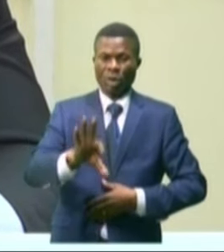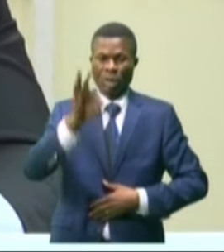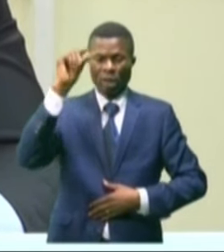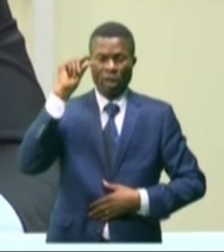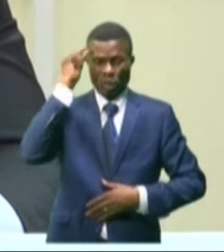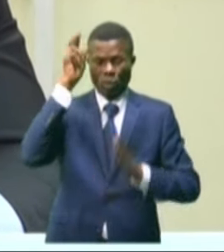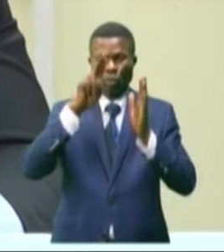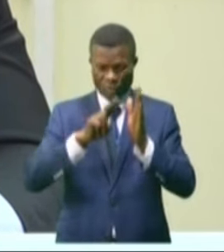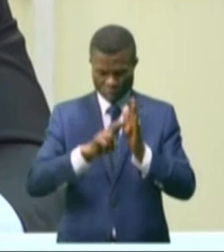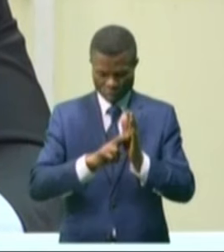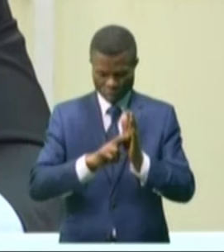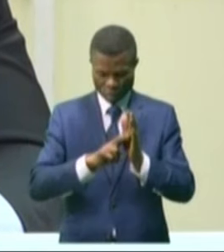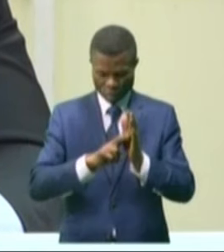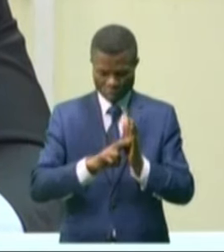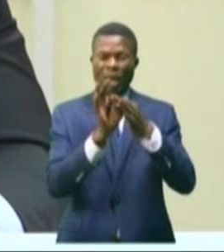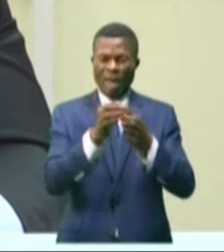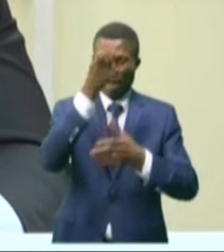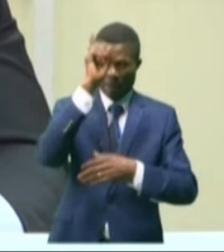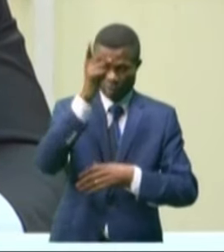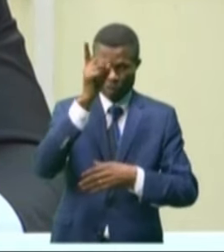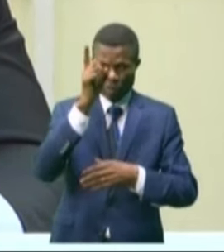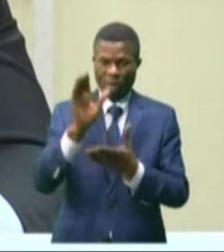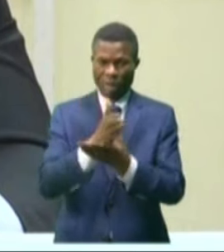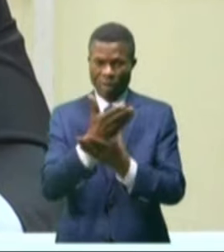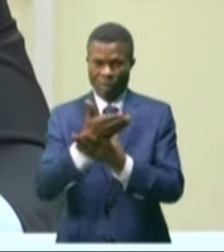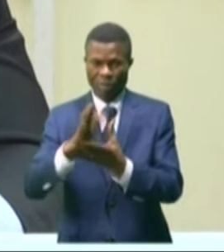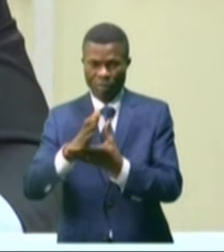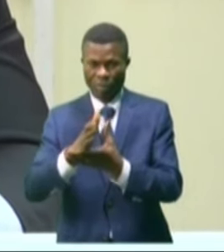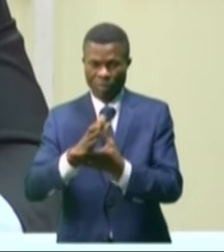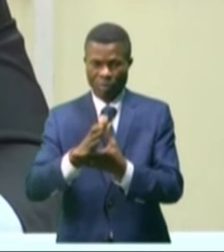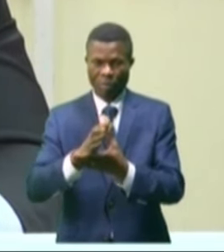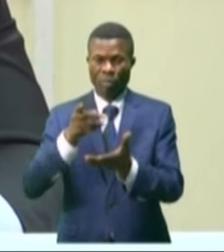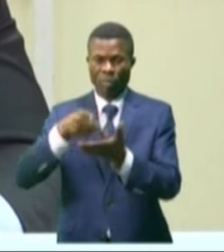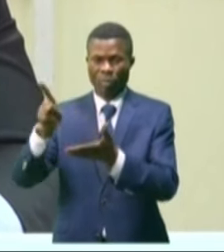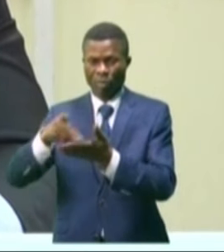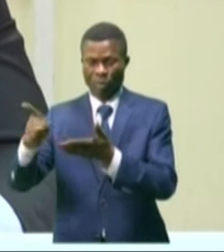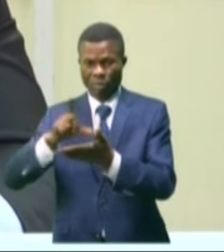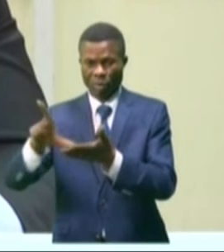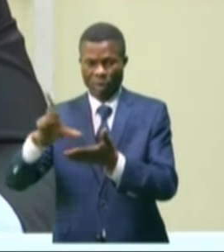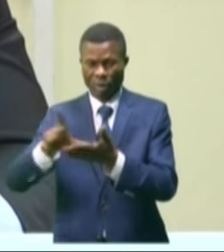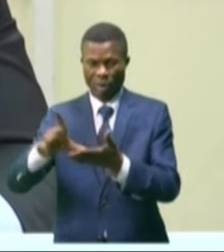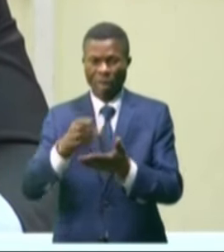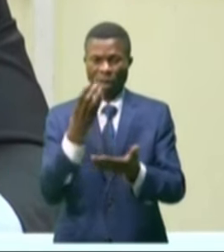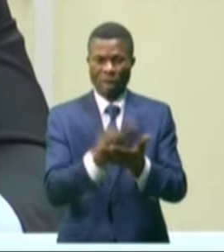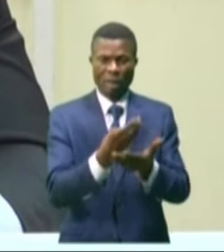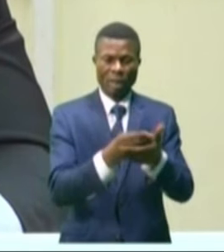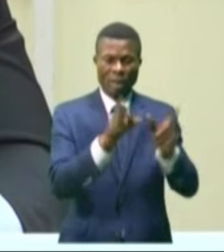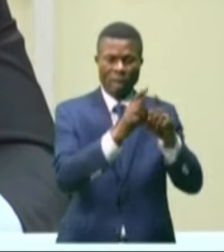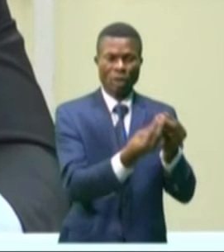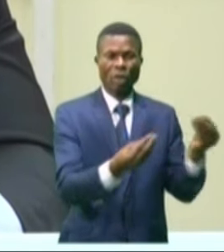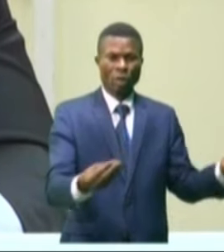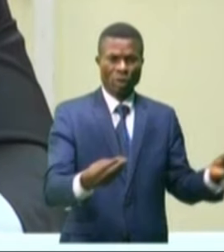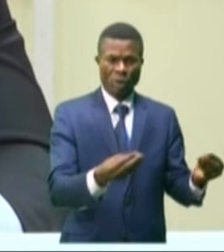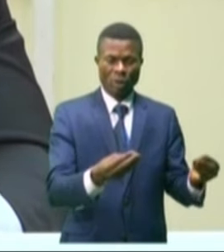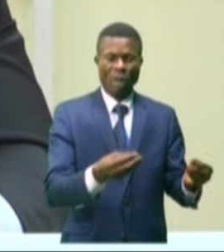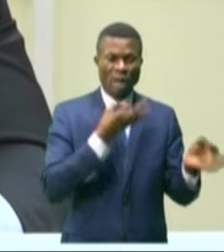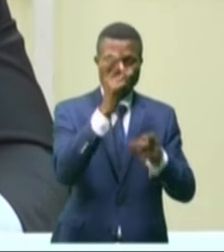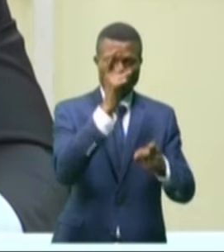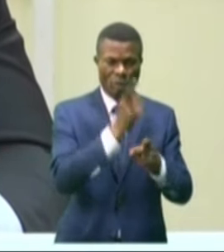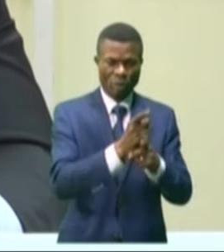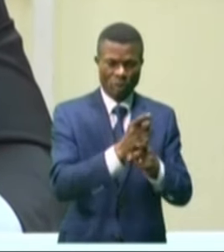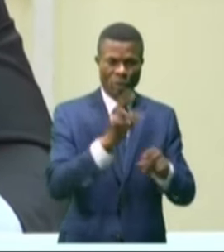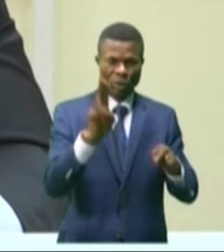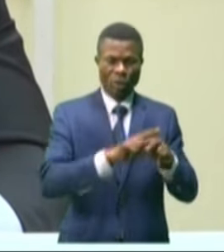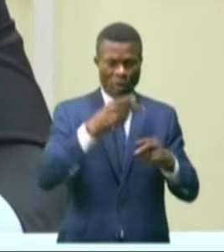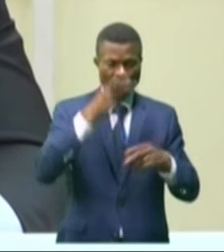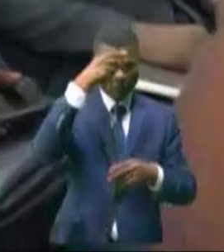gouvernement, le lien étroit entre l'allocation des ressources budgétaires et les résultats prédéfinis dans la mise en œuvre des